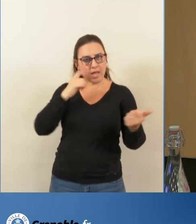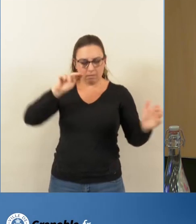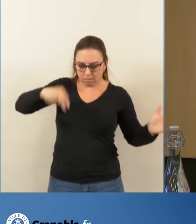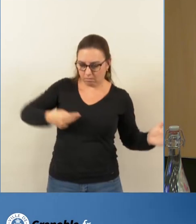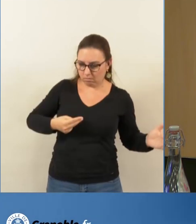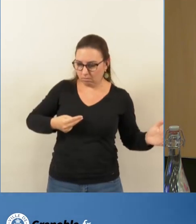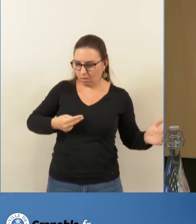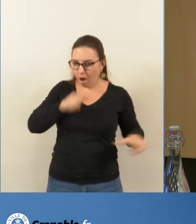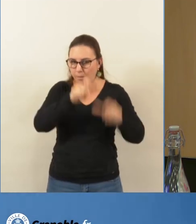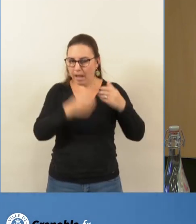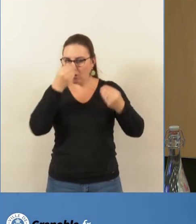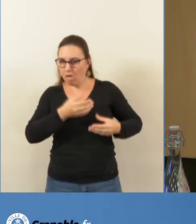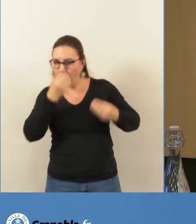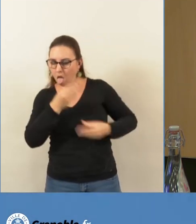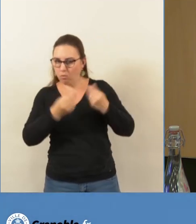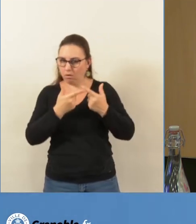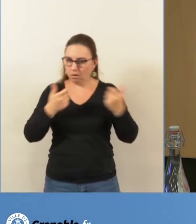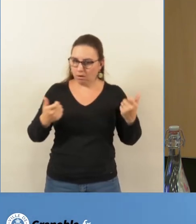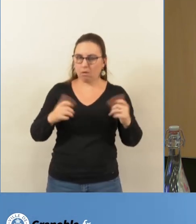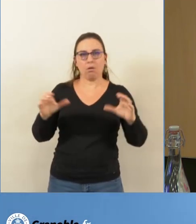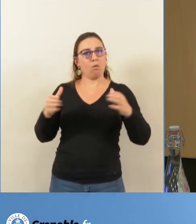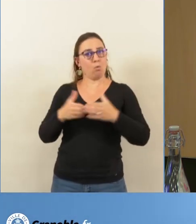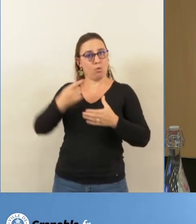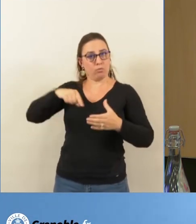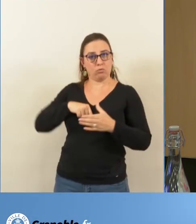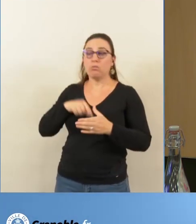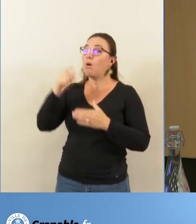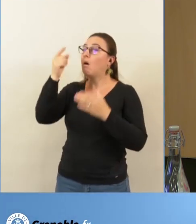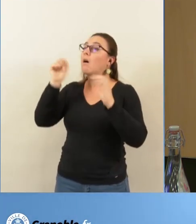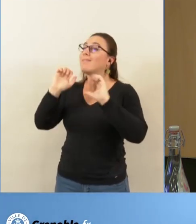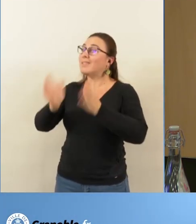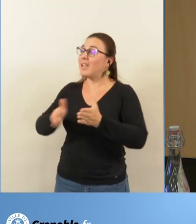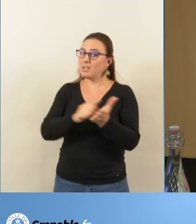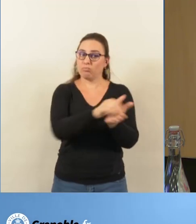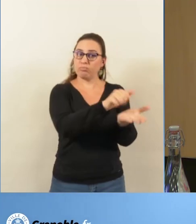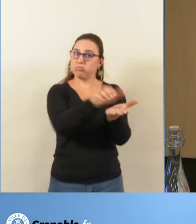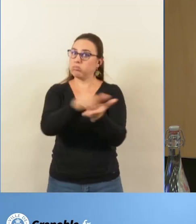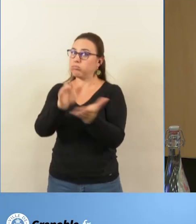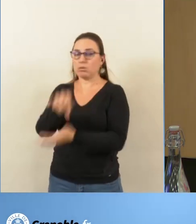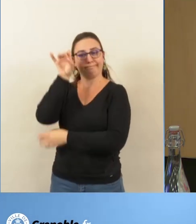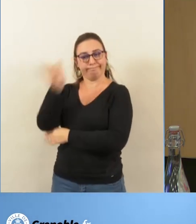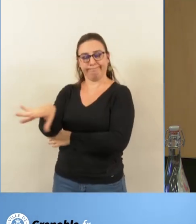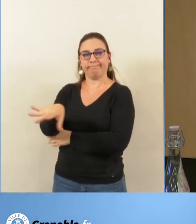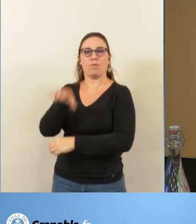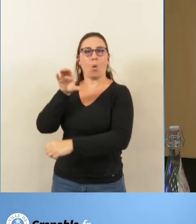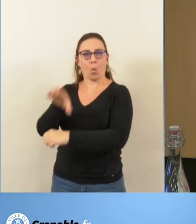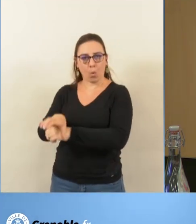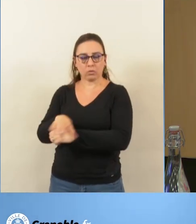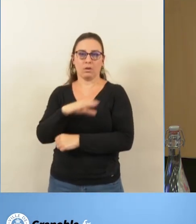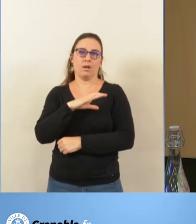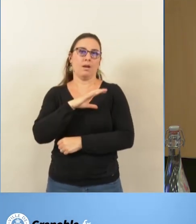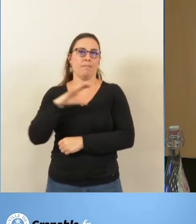question notre groupe votera contre votre décision de supprimer les fonctions d'adjoint de Madame